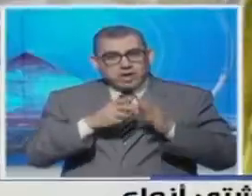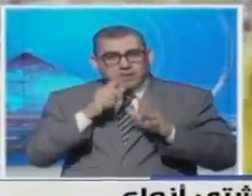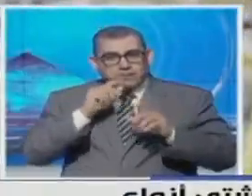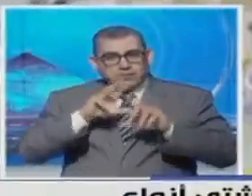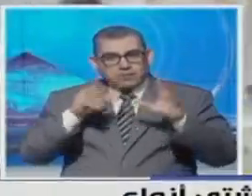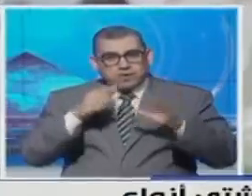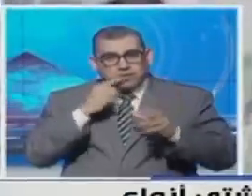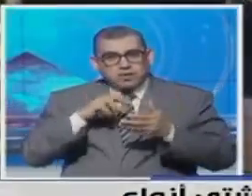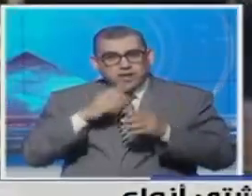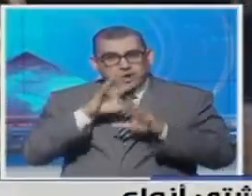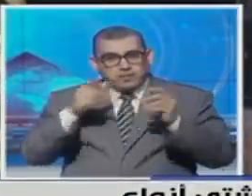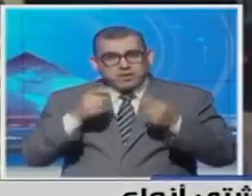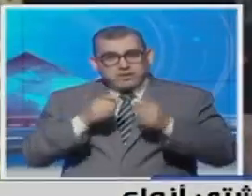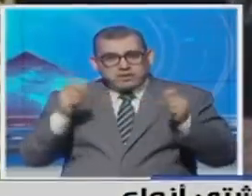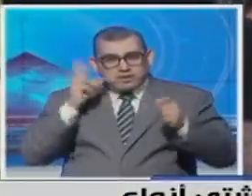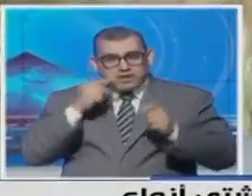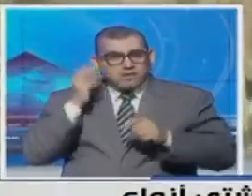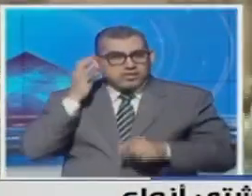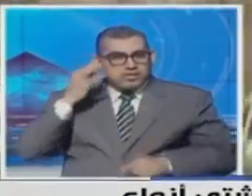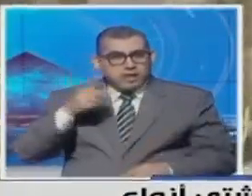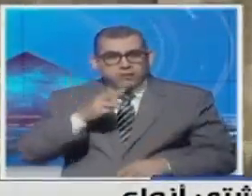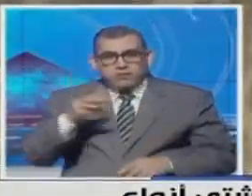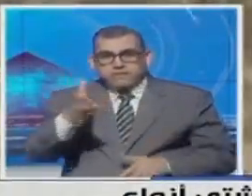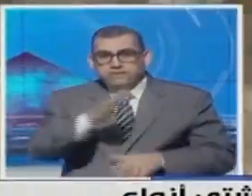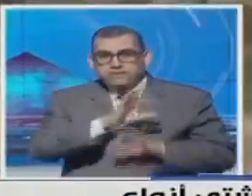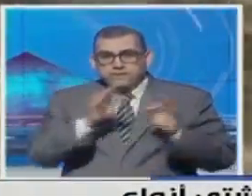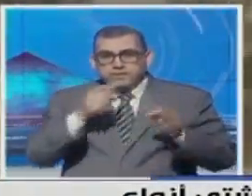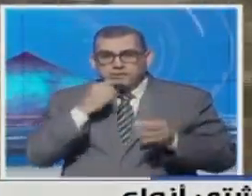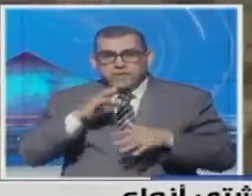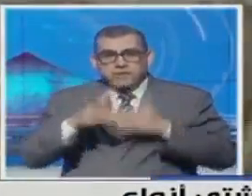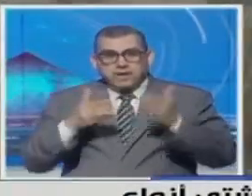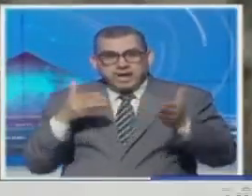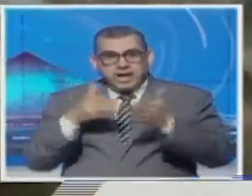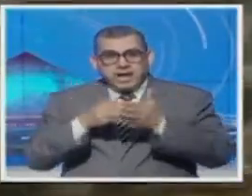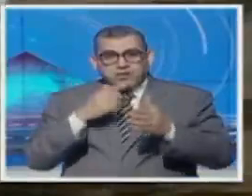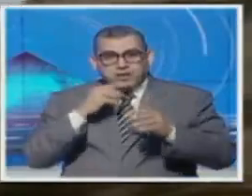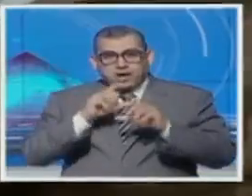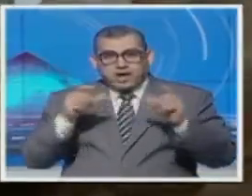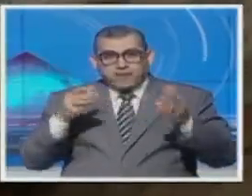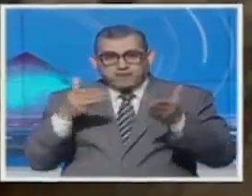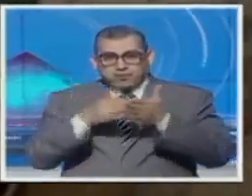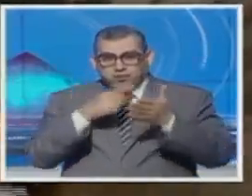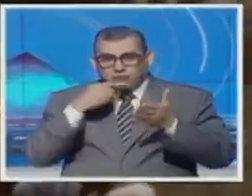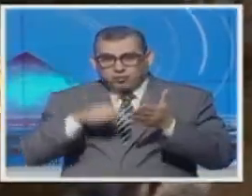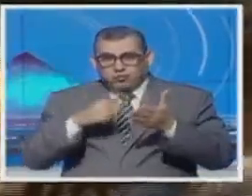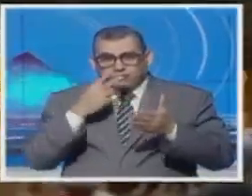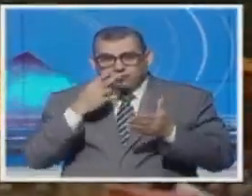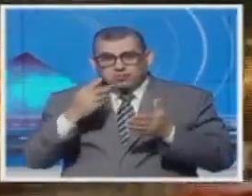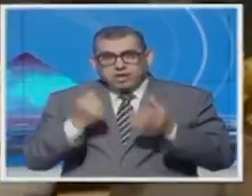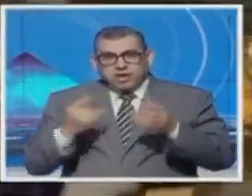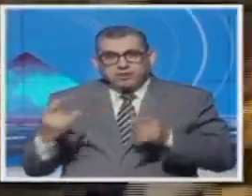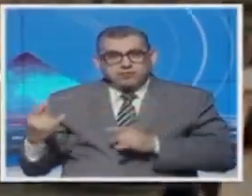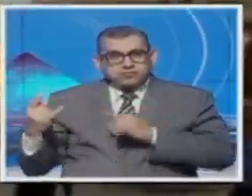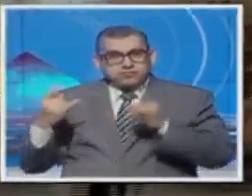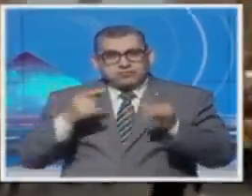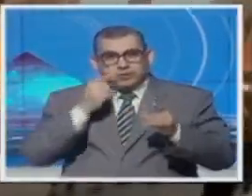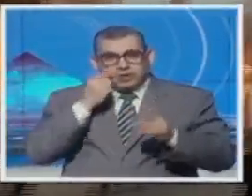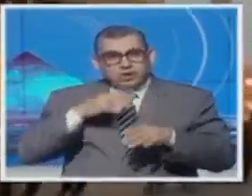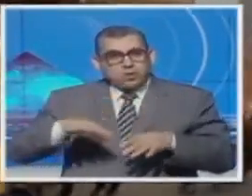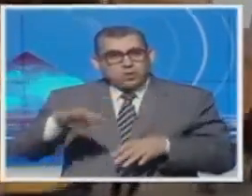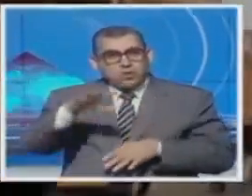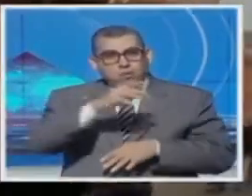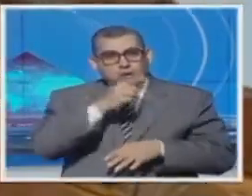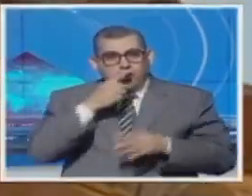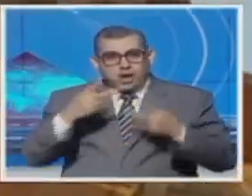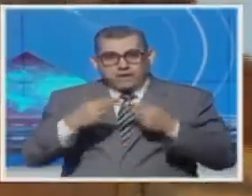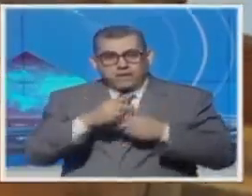طعمية ودكان تحف وجواهر، ثم أنهى هذا النص بجملة: ورأى تيارات من الخلق لا